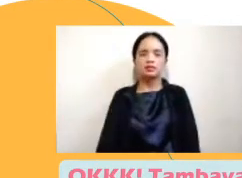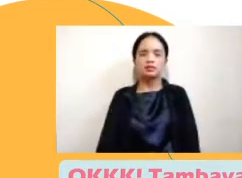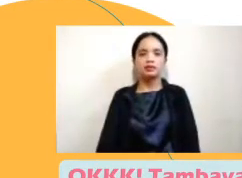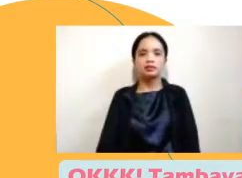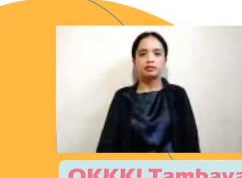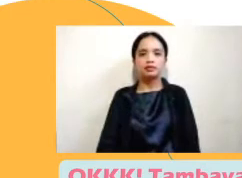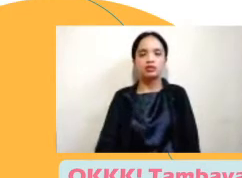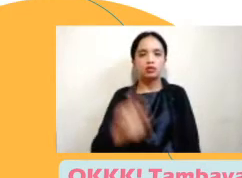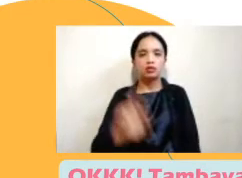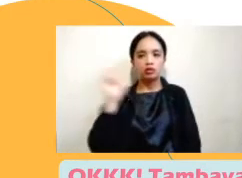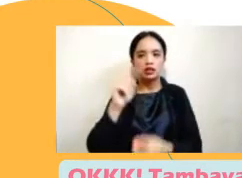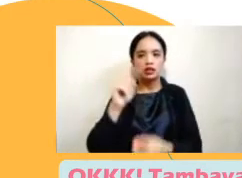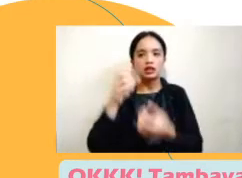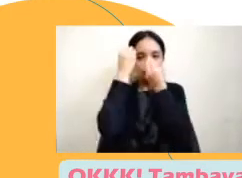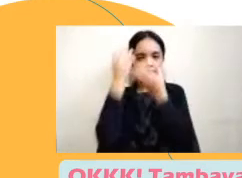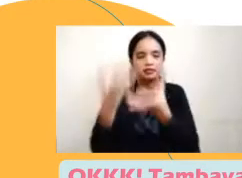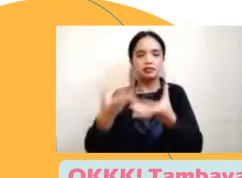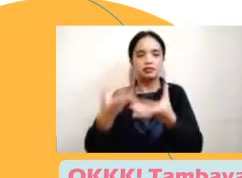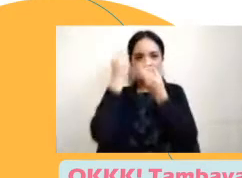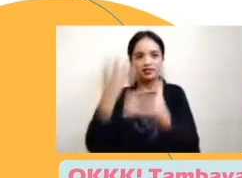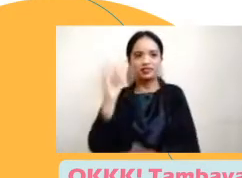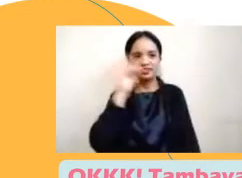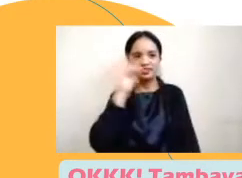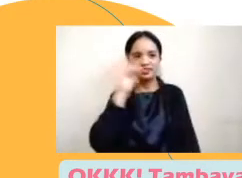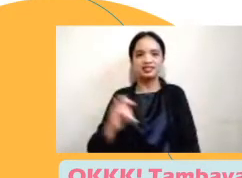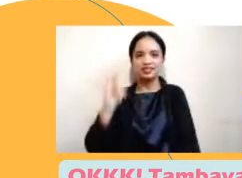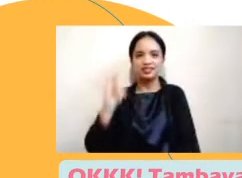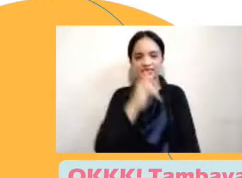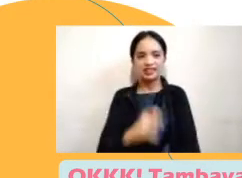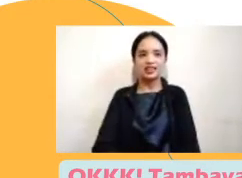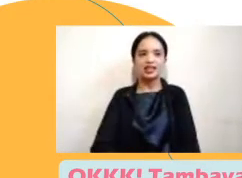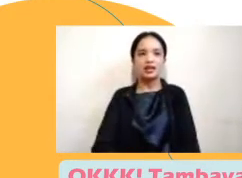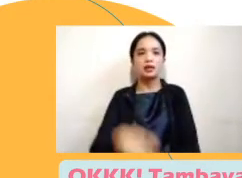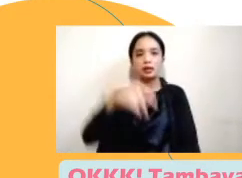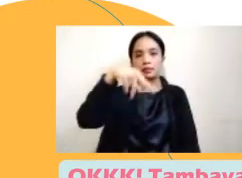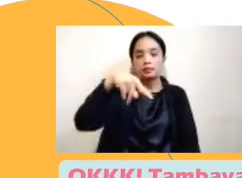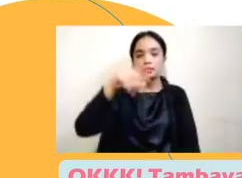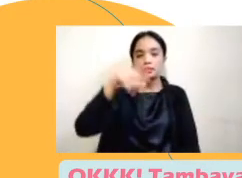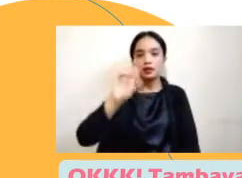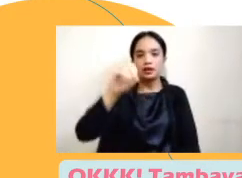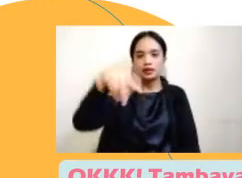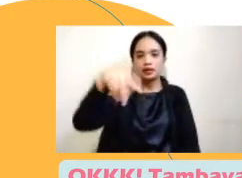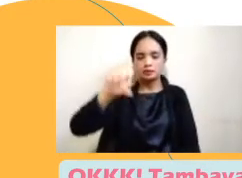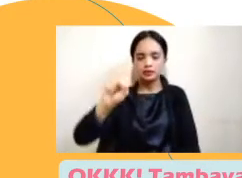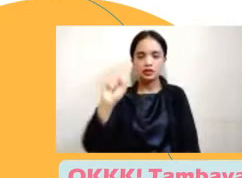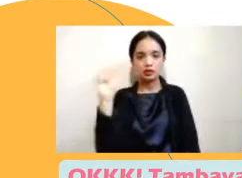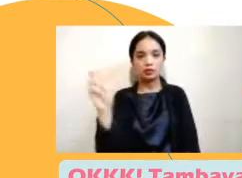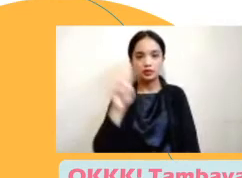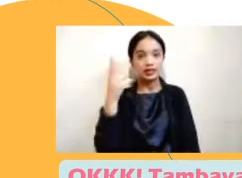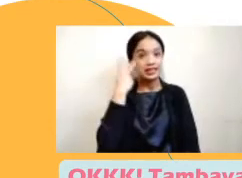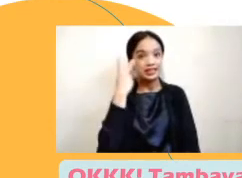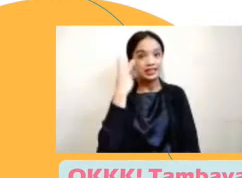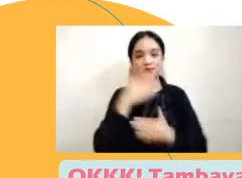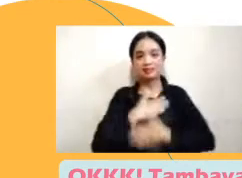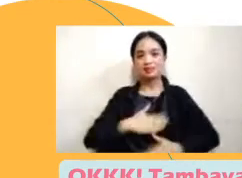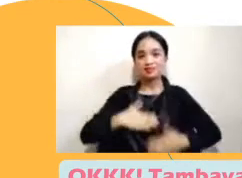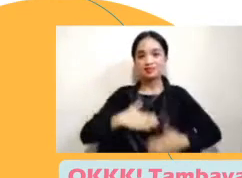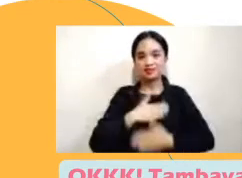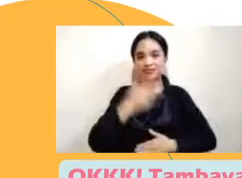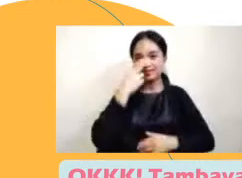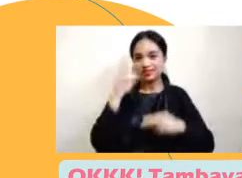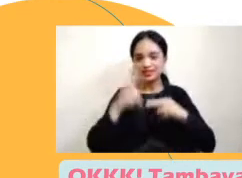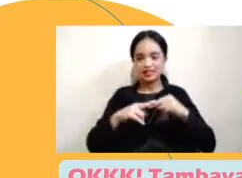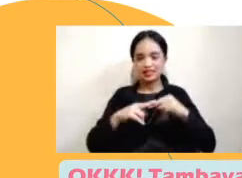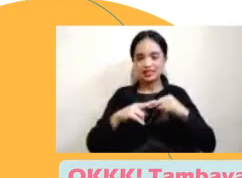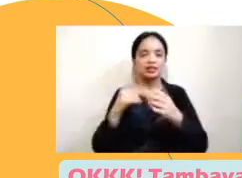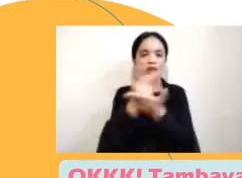of information. Wala akong tinugtog na. Props ko lang. Props siya lang yan. Ngayon, ito na yung fun part. Kanina pa ka-excited dito. Para